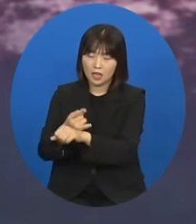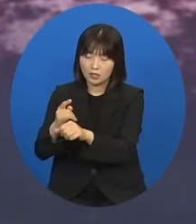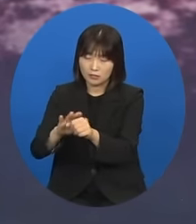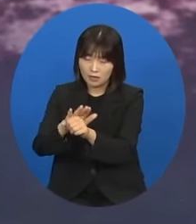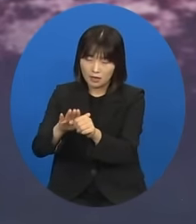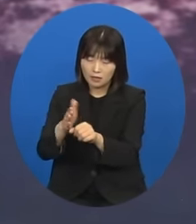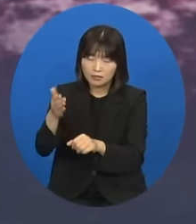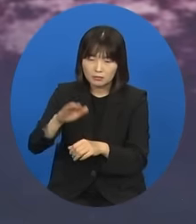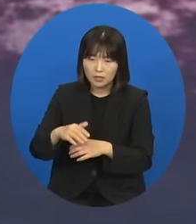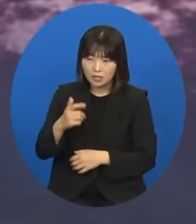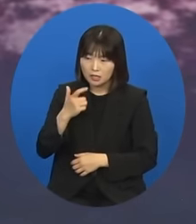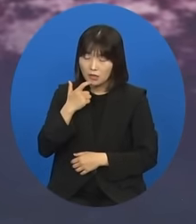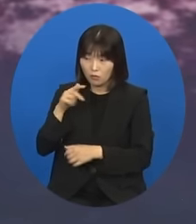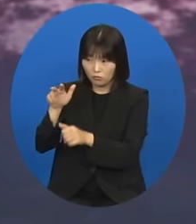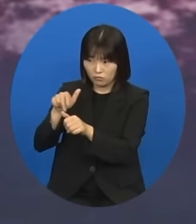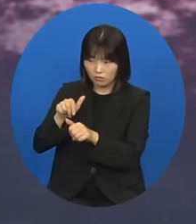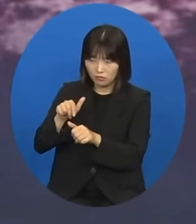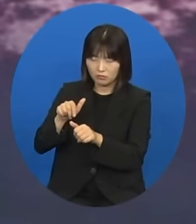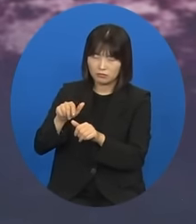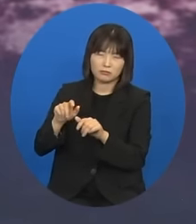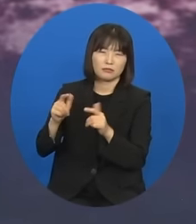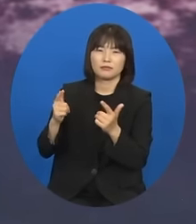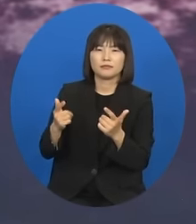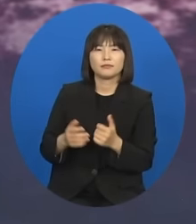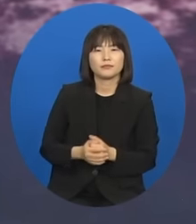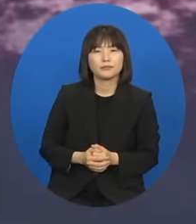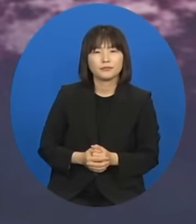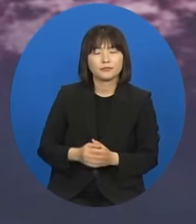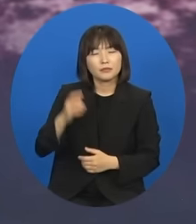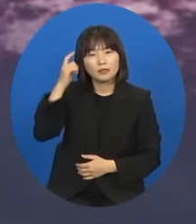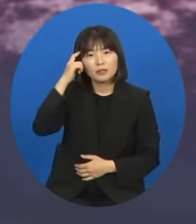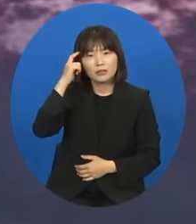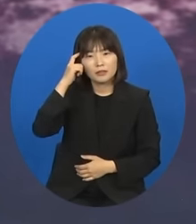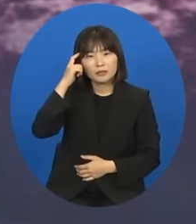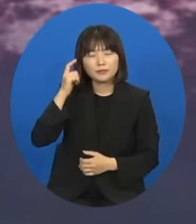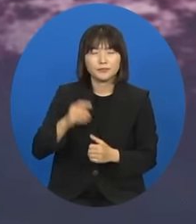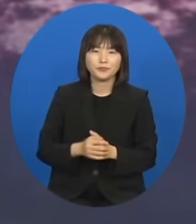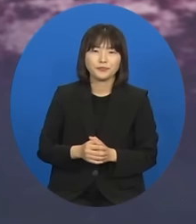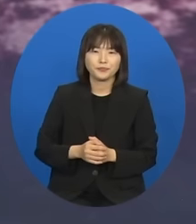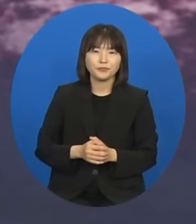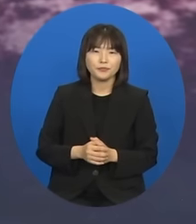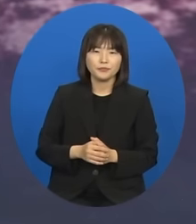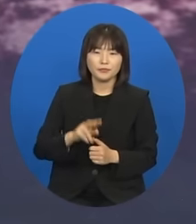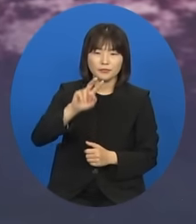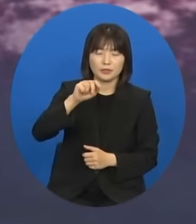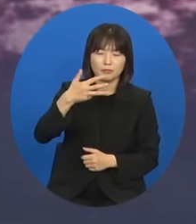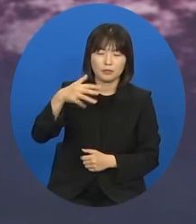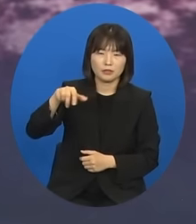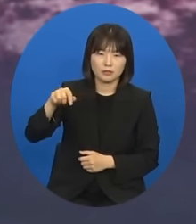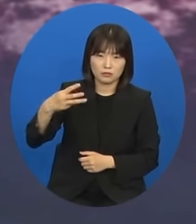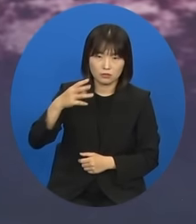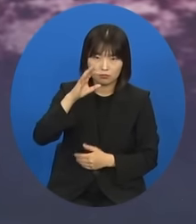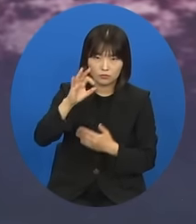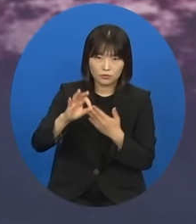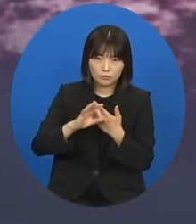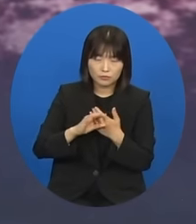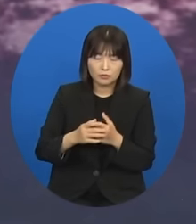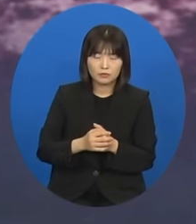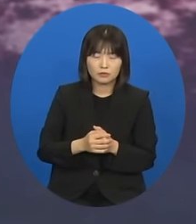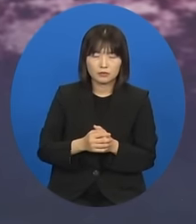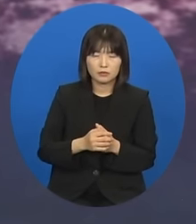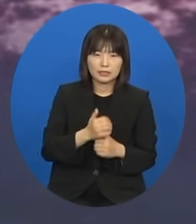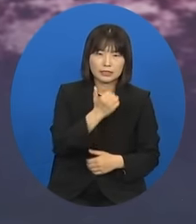미워했을까 여러분 그렇게 생각하지 않습니다 왜냐 뒤에 28장 보시면요 이삭이 야곱을 불러서